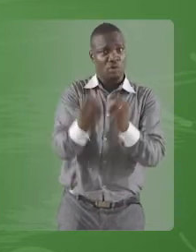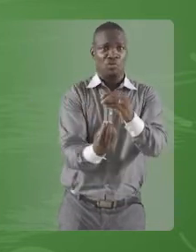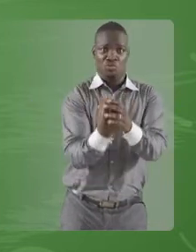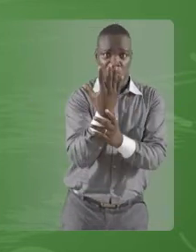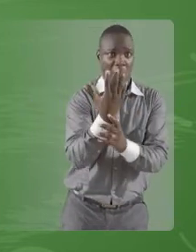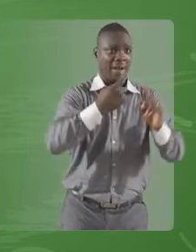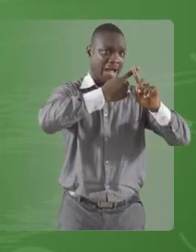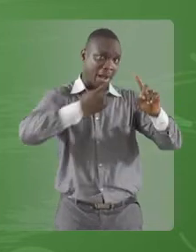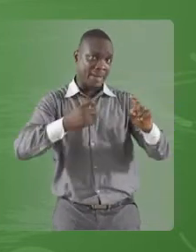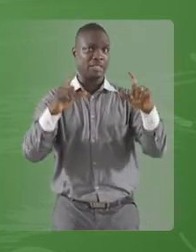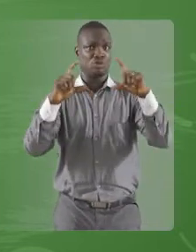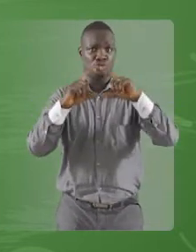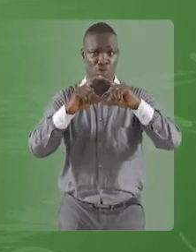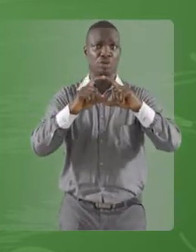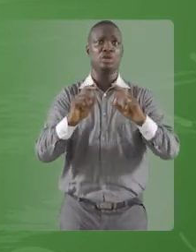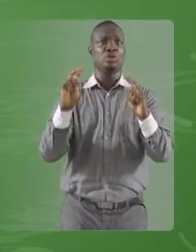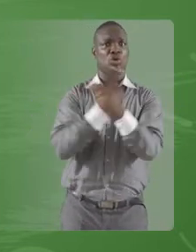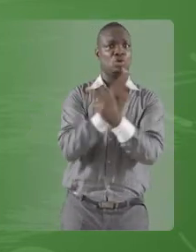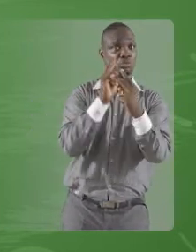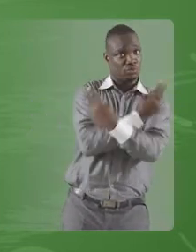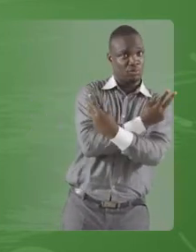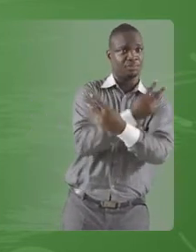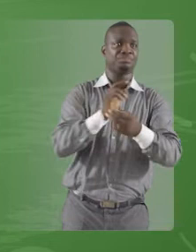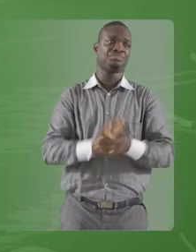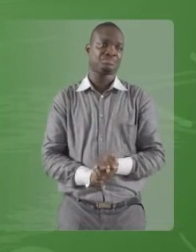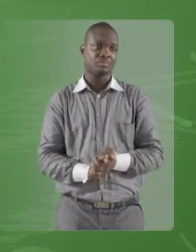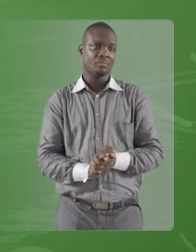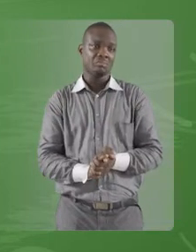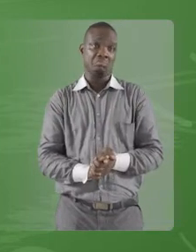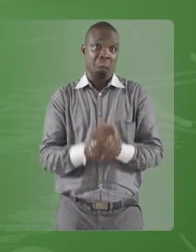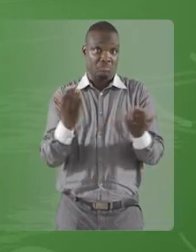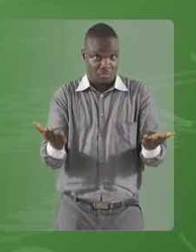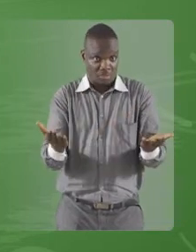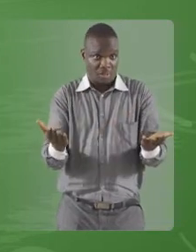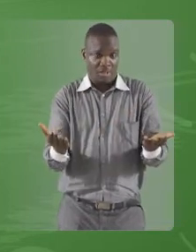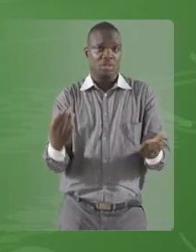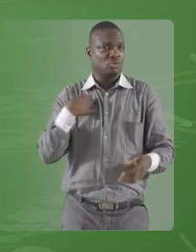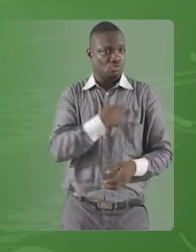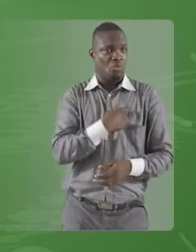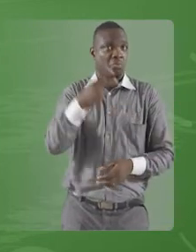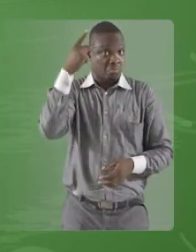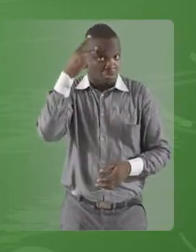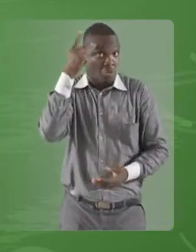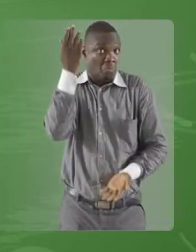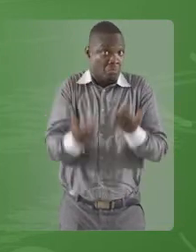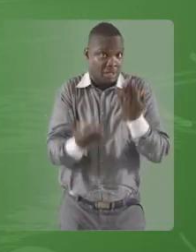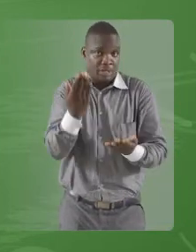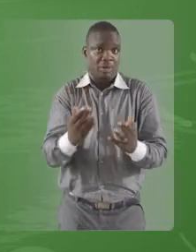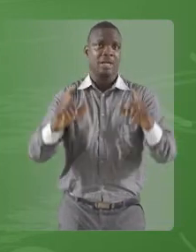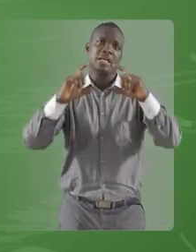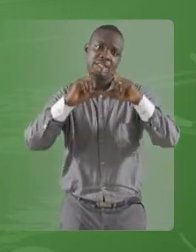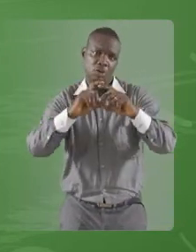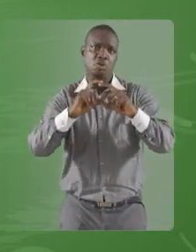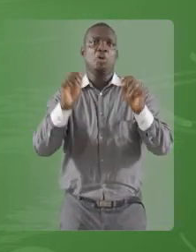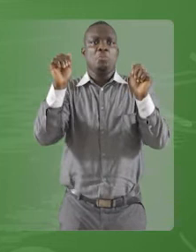cellules reproductrices. Alors, que vont faire les cellules reproductrices? Nous pensons que ces cellules peuvent se rencontrer. Donc,